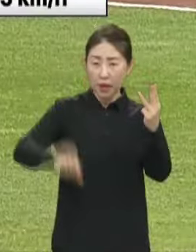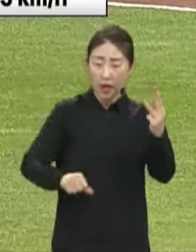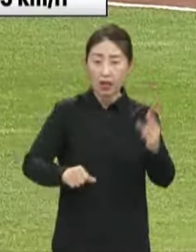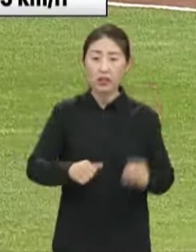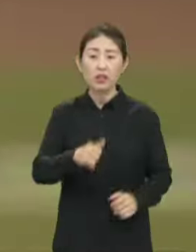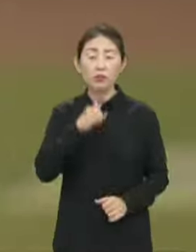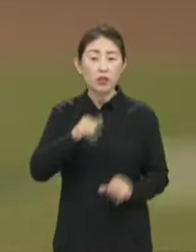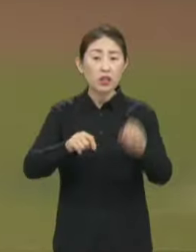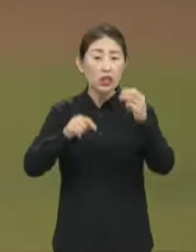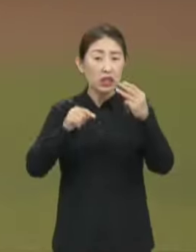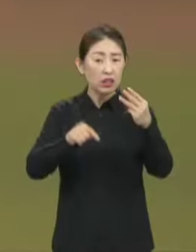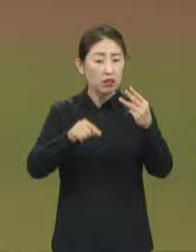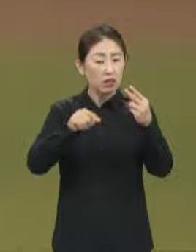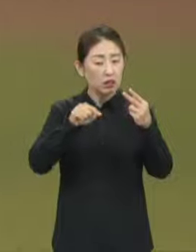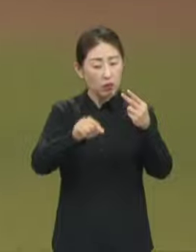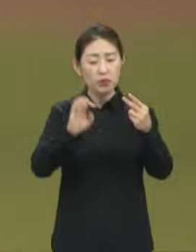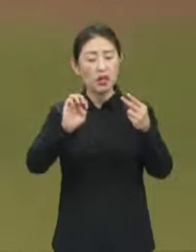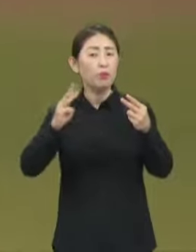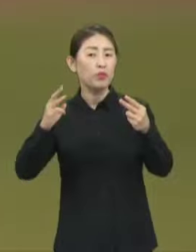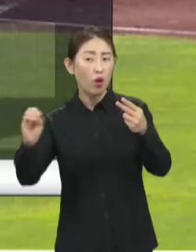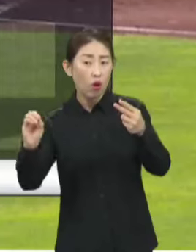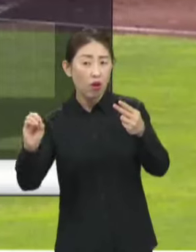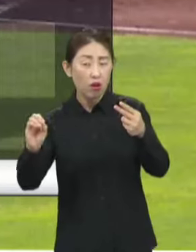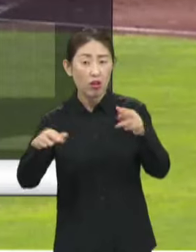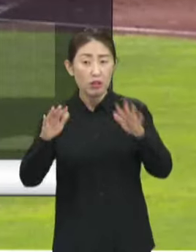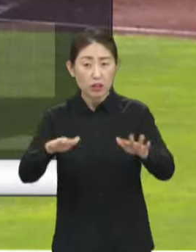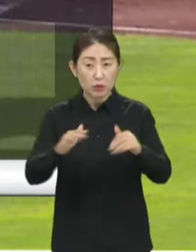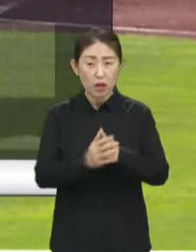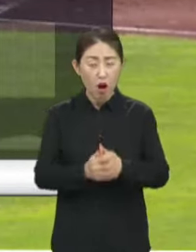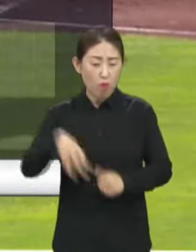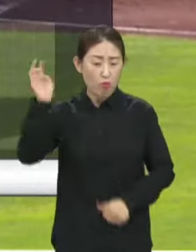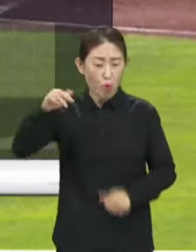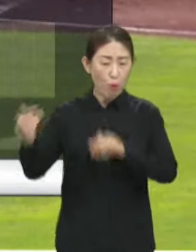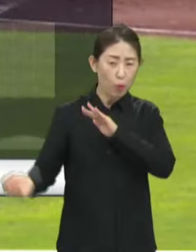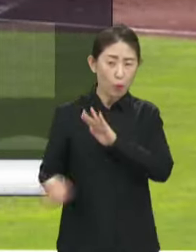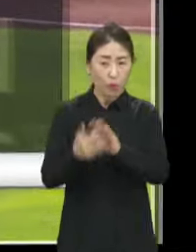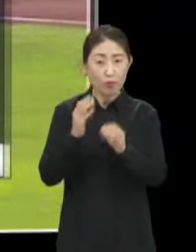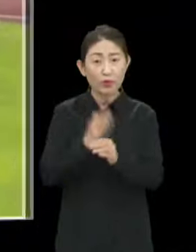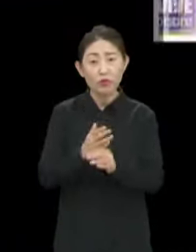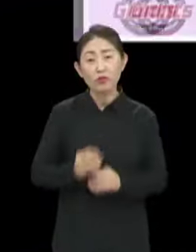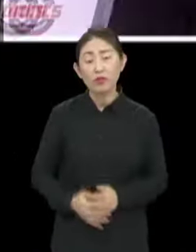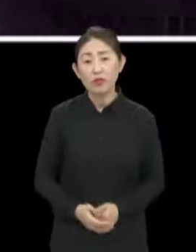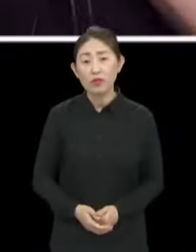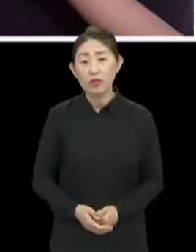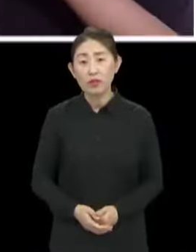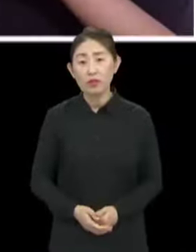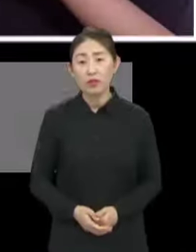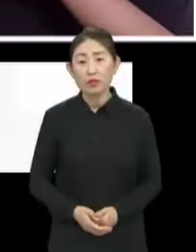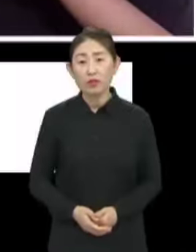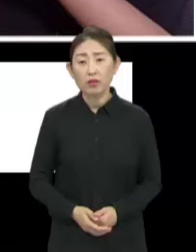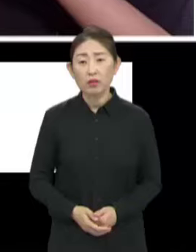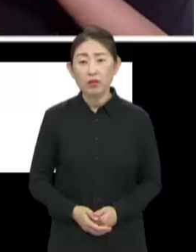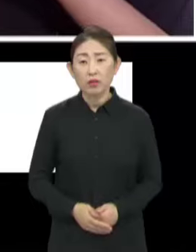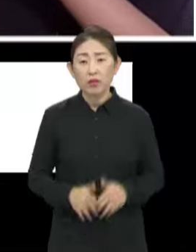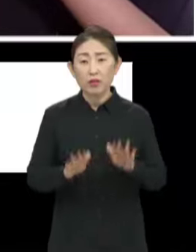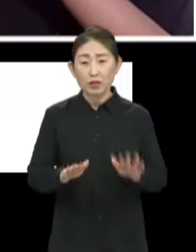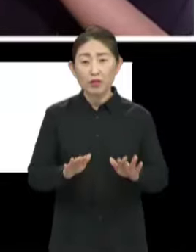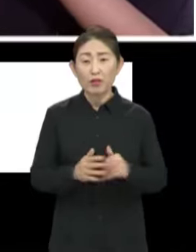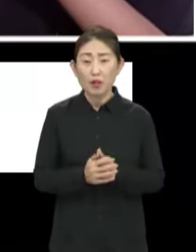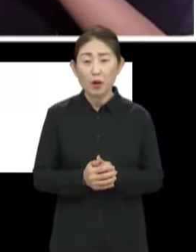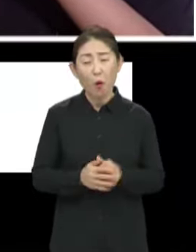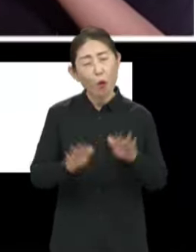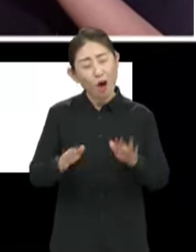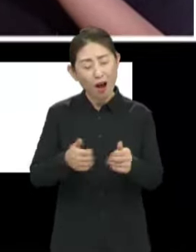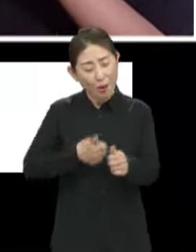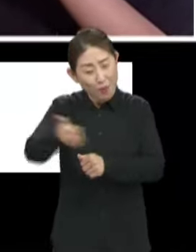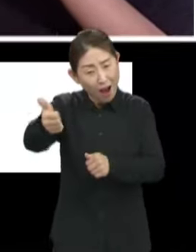자책점 2.30을 기록하며 리그 월간 MVP급 활약을 보여주고 있습니다. Honestly, just glad we got a win.